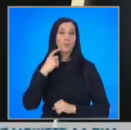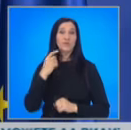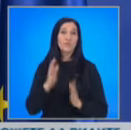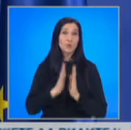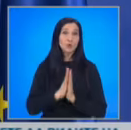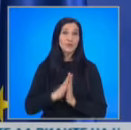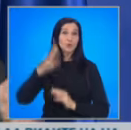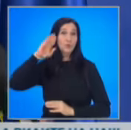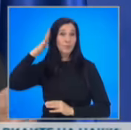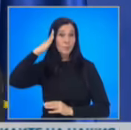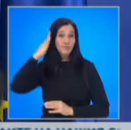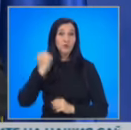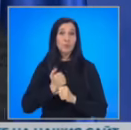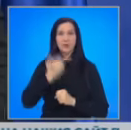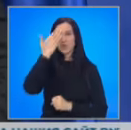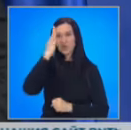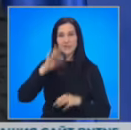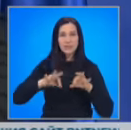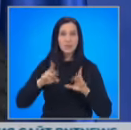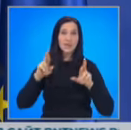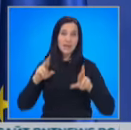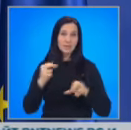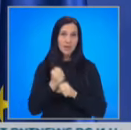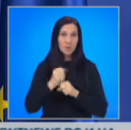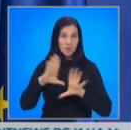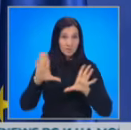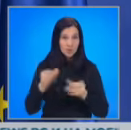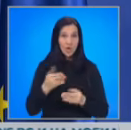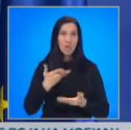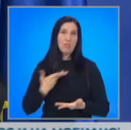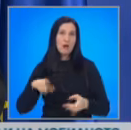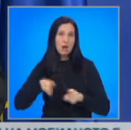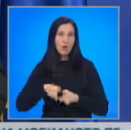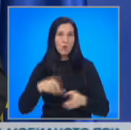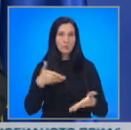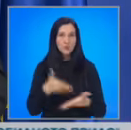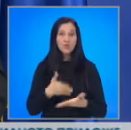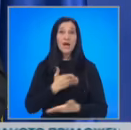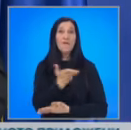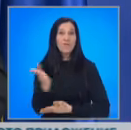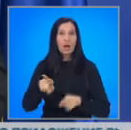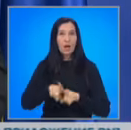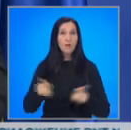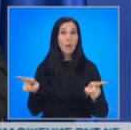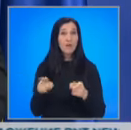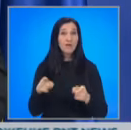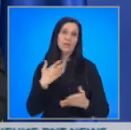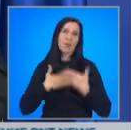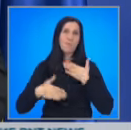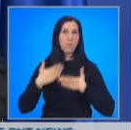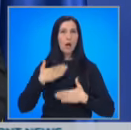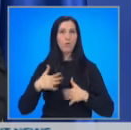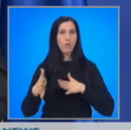избори. Надявам се да работим всички, и ние като опозиция, и вие като управляващи, за благото на